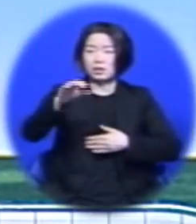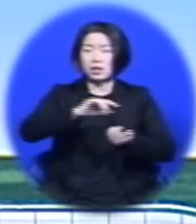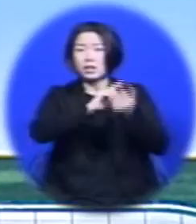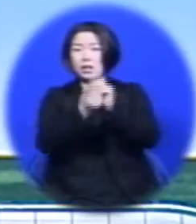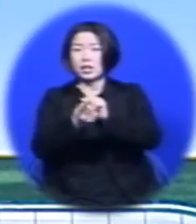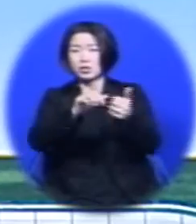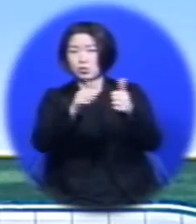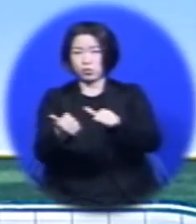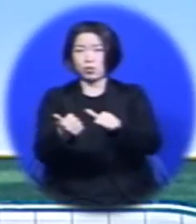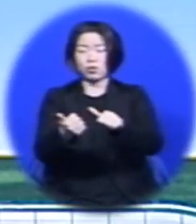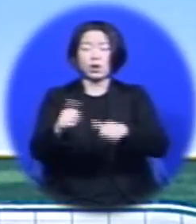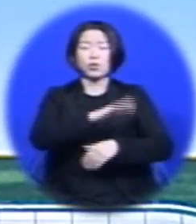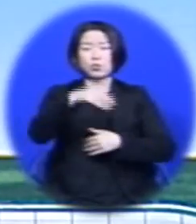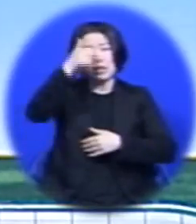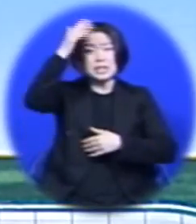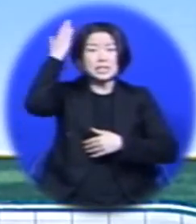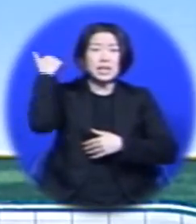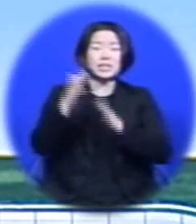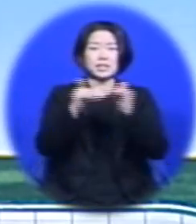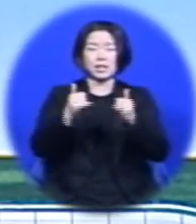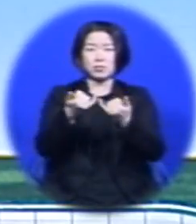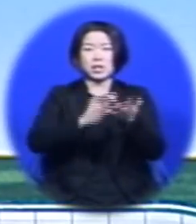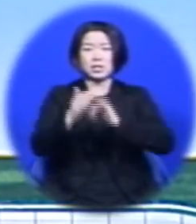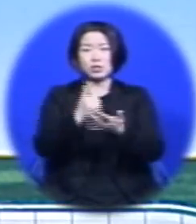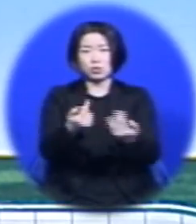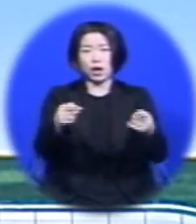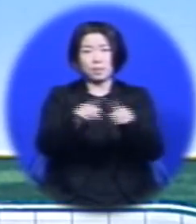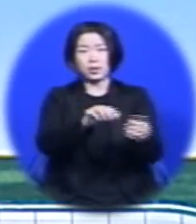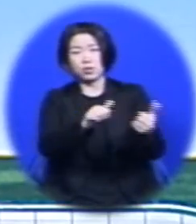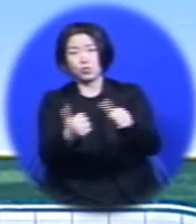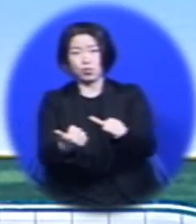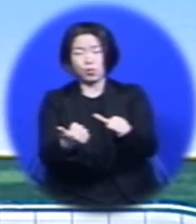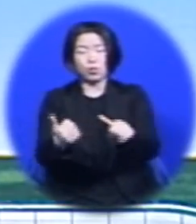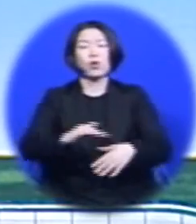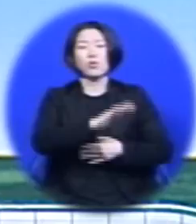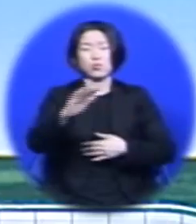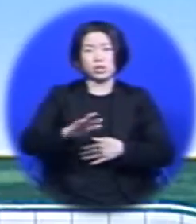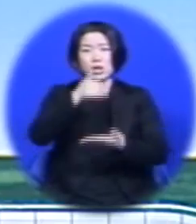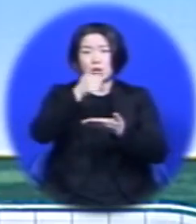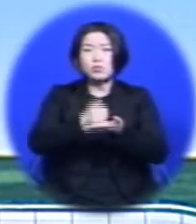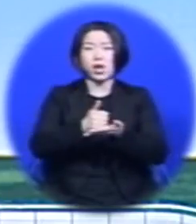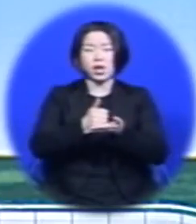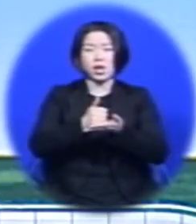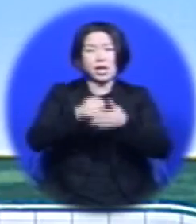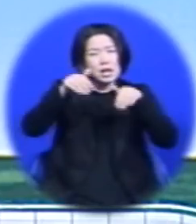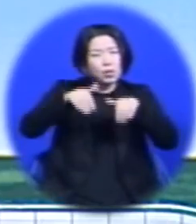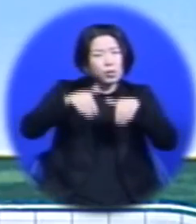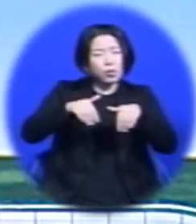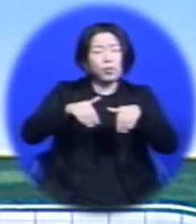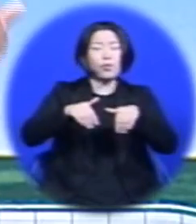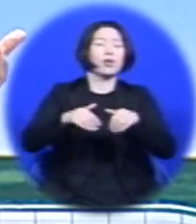우리의 사람이 함께 예수님과 함께 죽고 우리는 죄의 노예에서